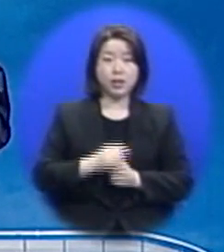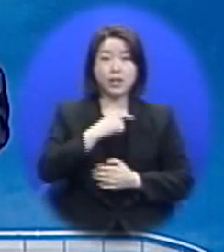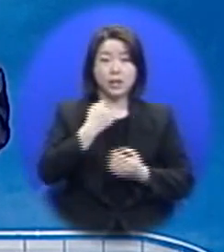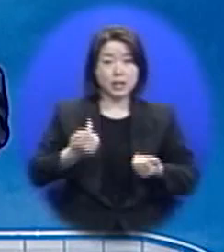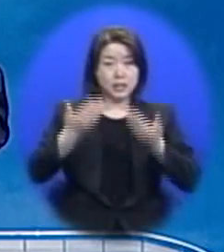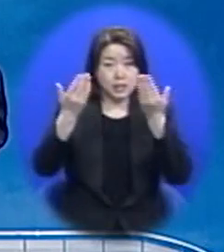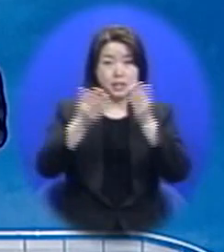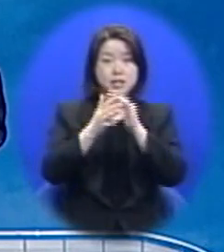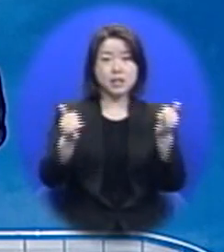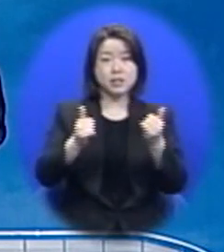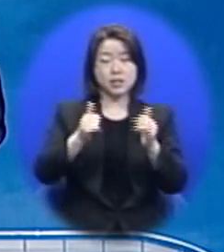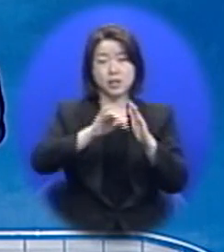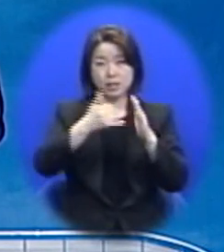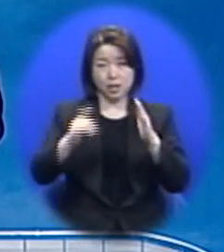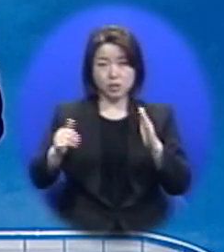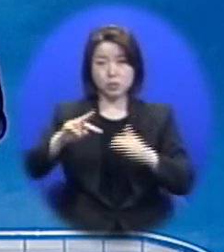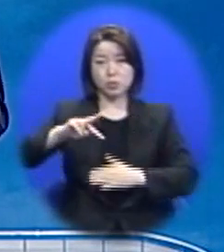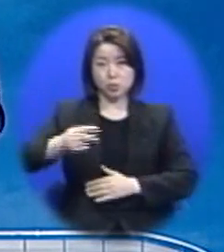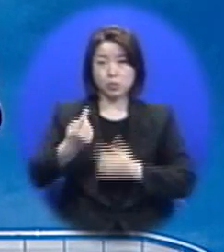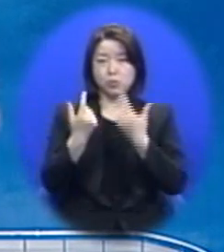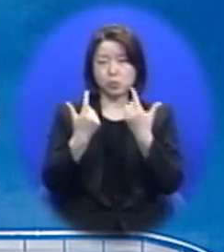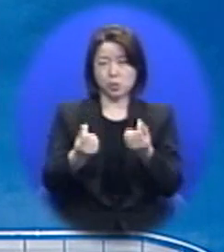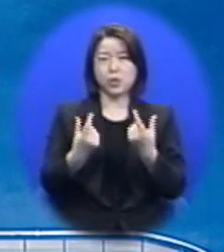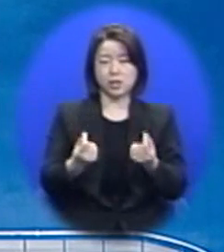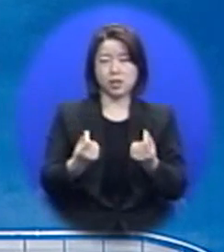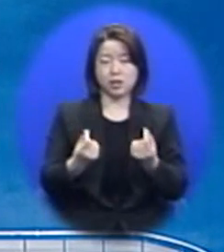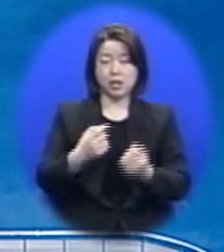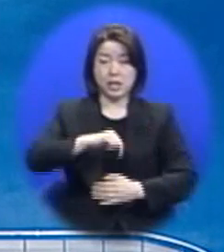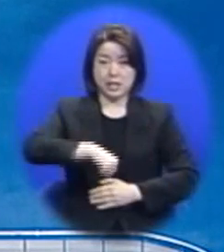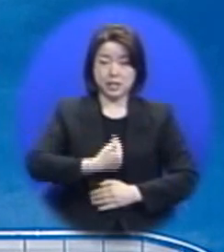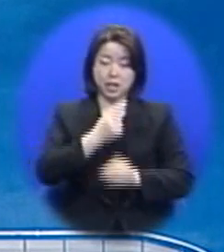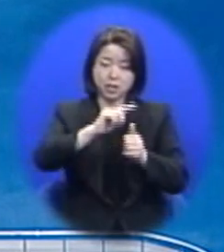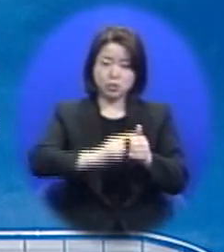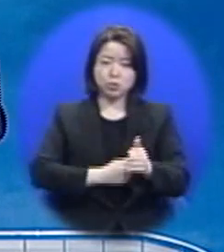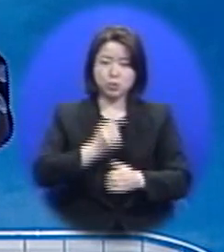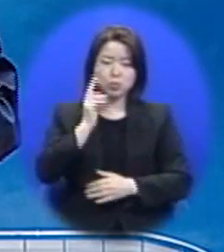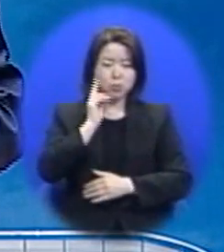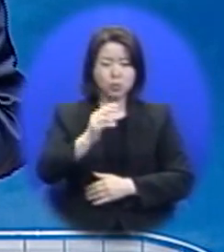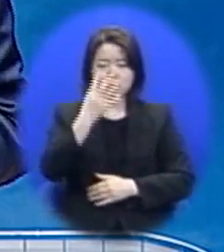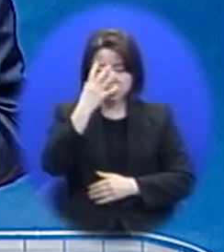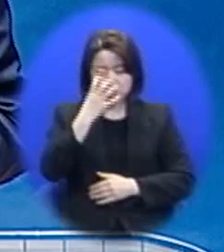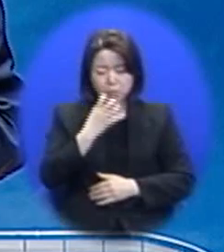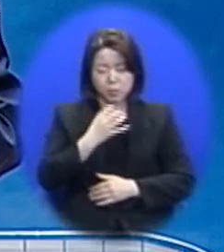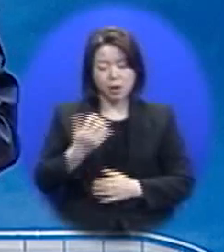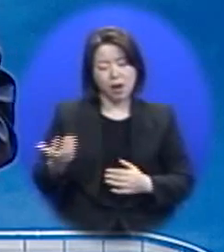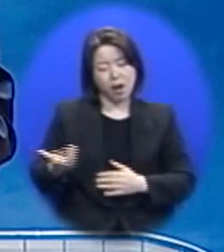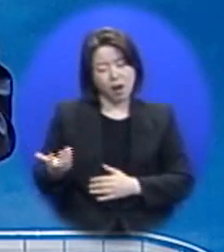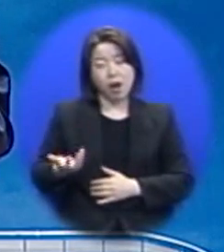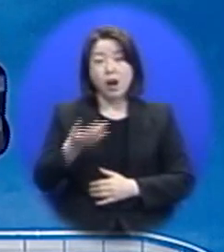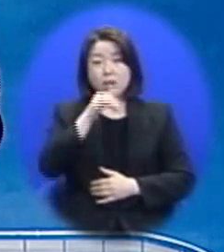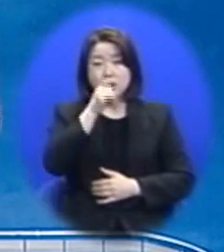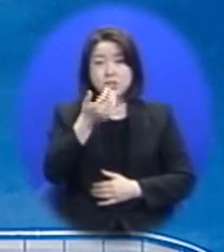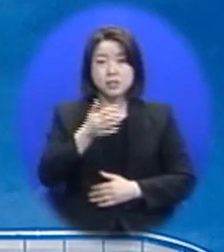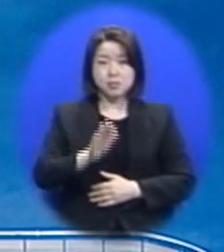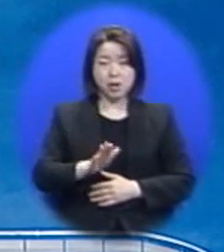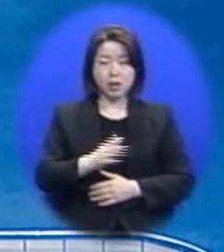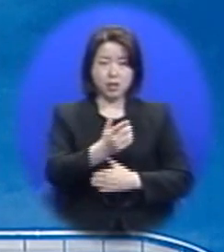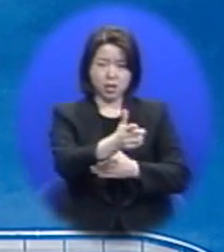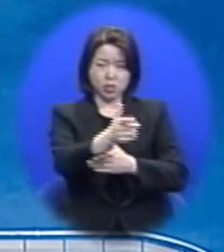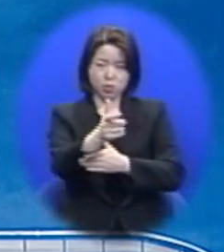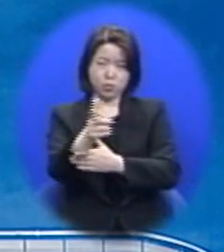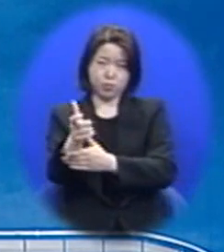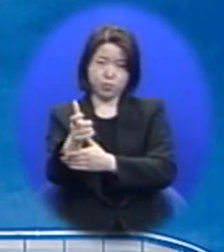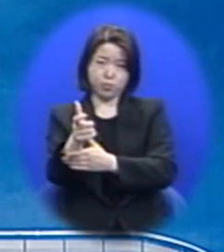희생자들의 가족들도 마찬가지였어요. 그들 스스로도 너무나 비참하고 고통스러웠지만 총을 쏜